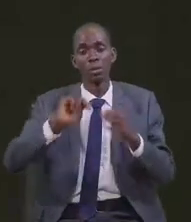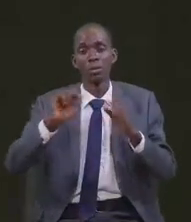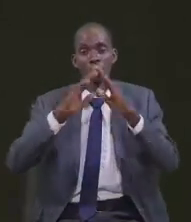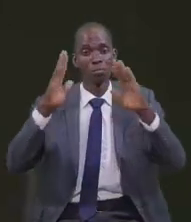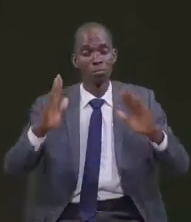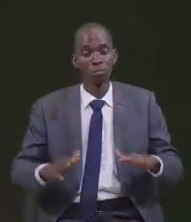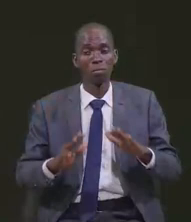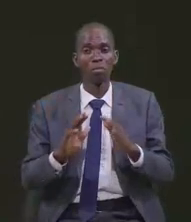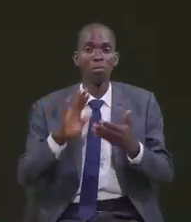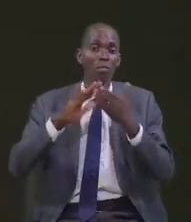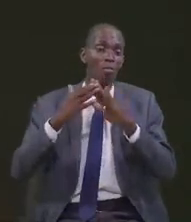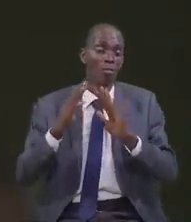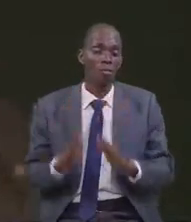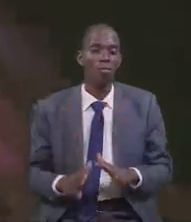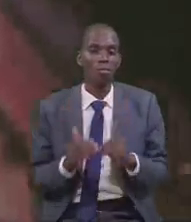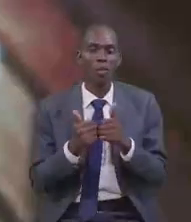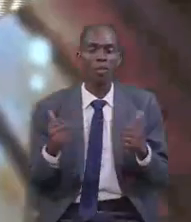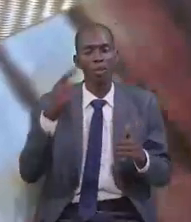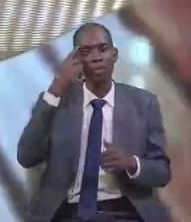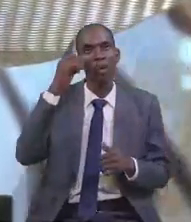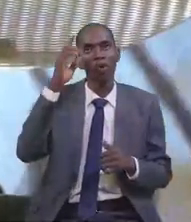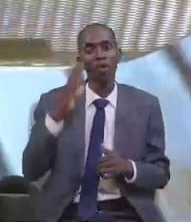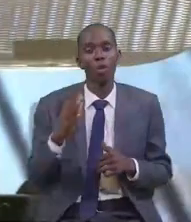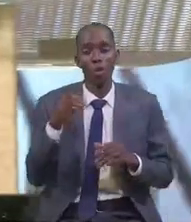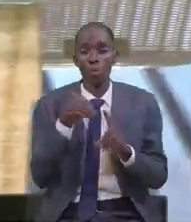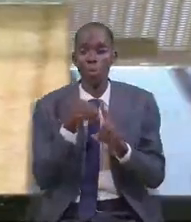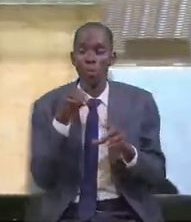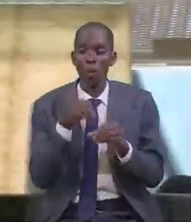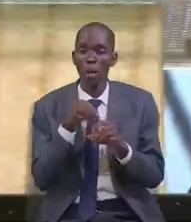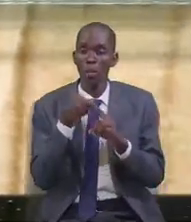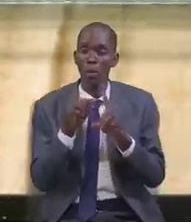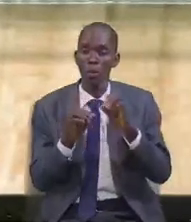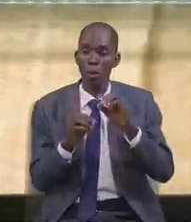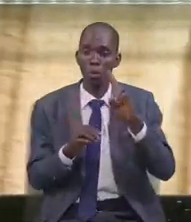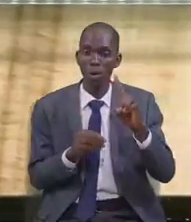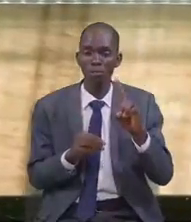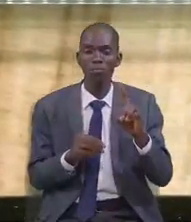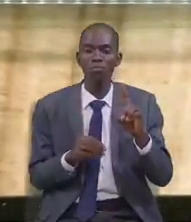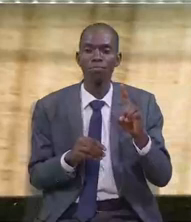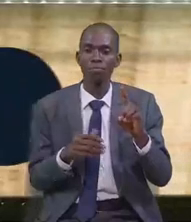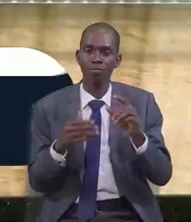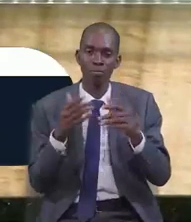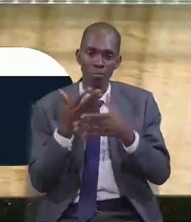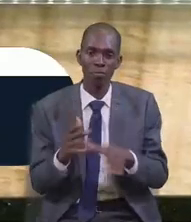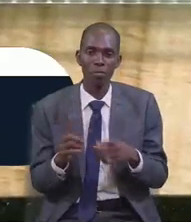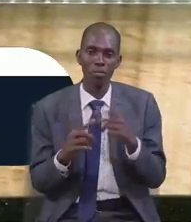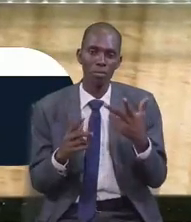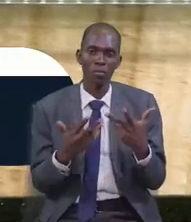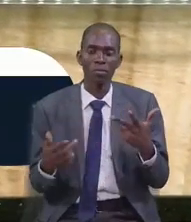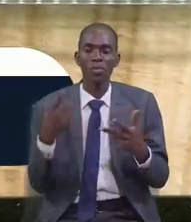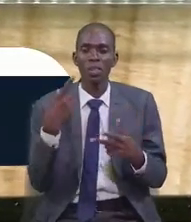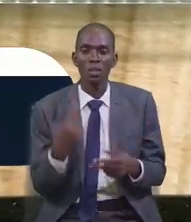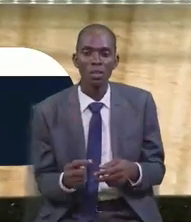Nous allons voir trois sections ici. Nous allons voir un, la sensualité et la